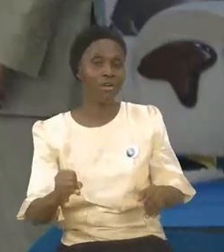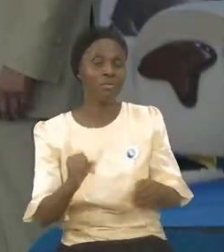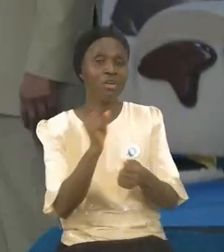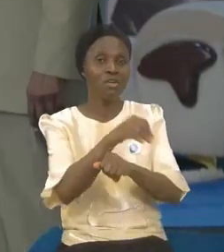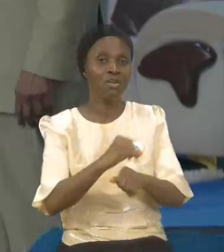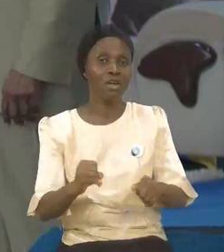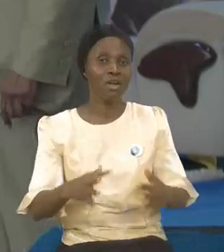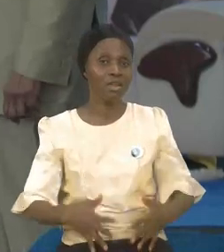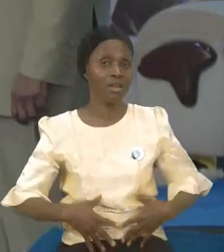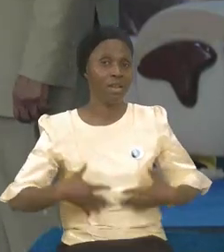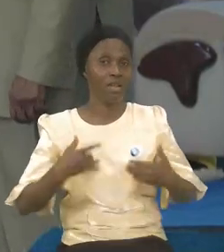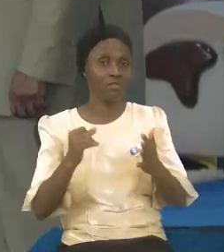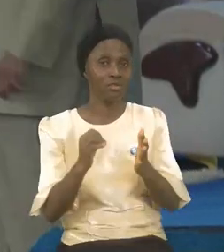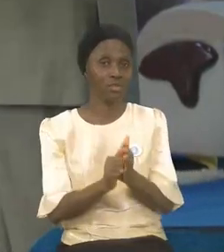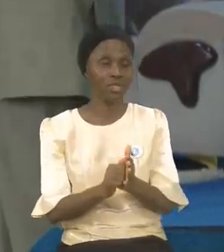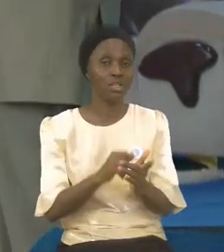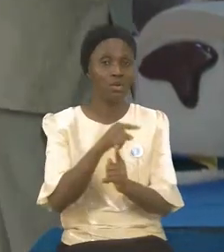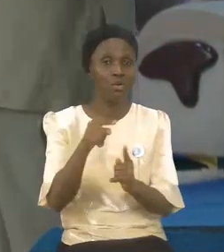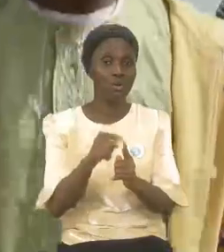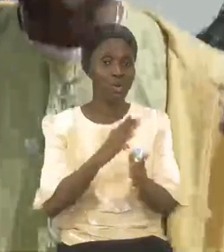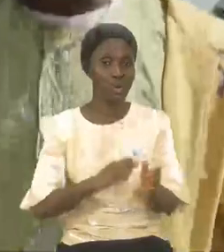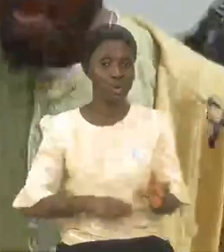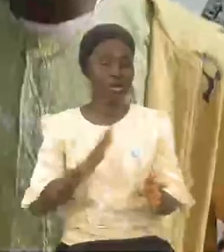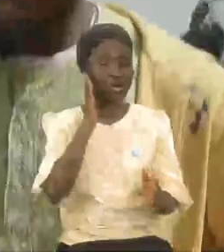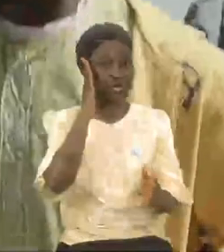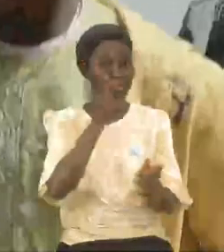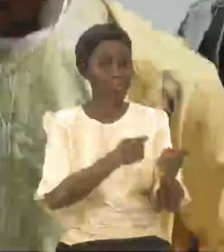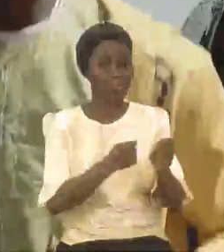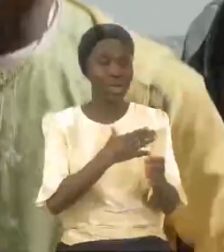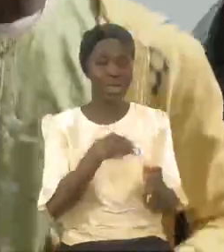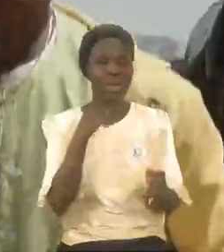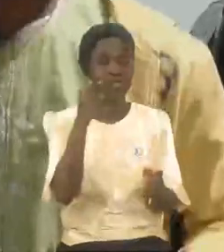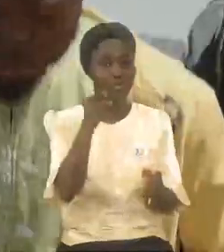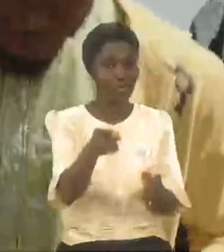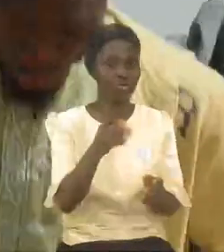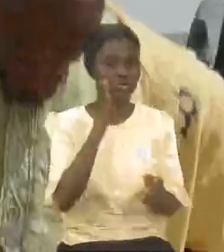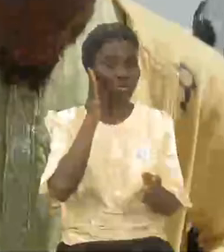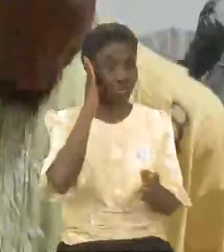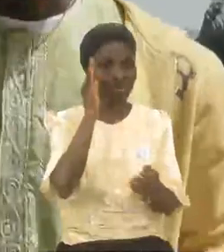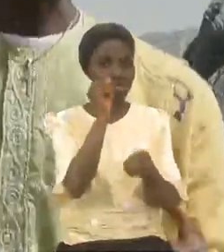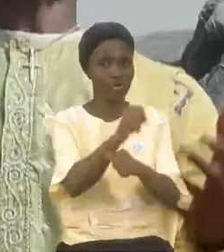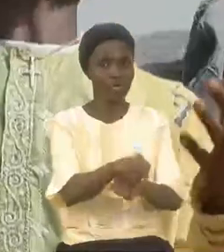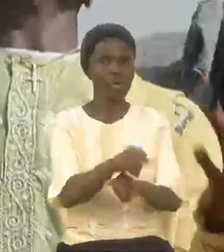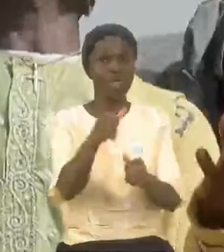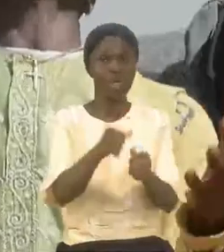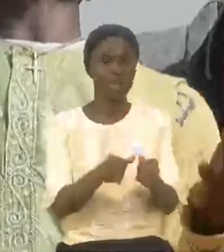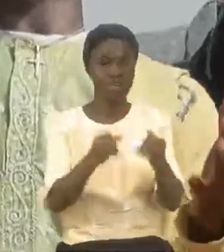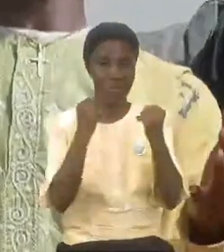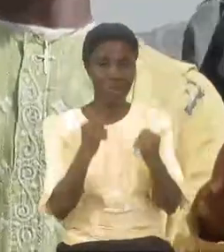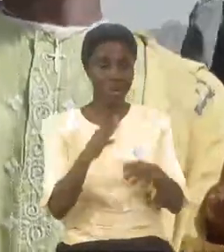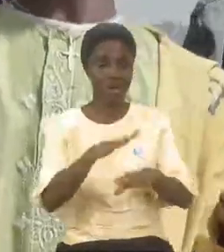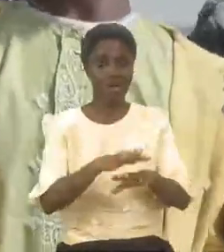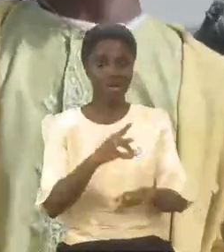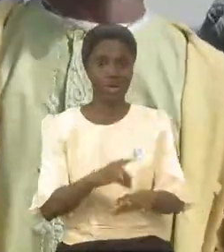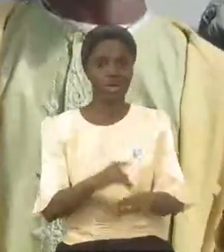vie conquérante, afin que lorsque Christ régnera et qu'il va vaincre tout pouvoir sur terre,